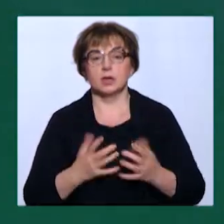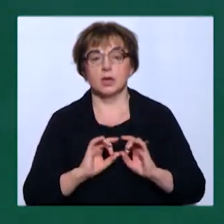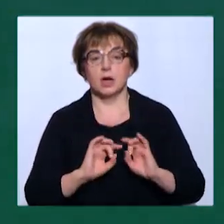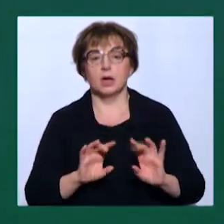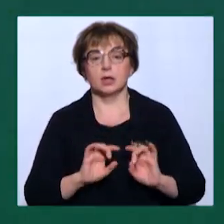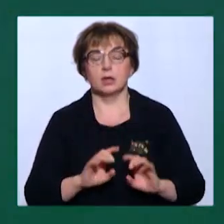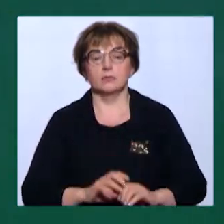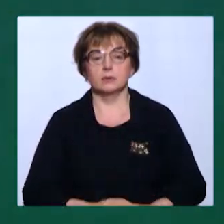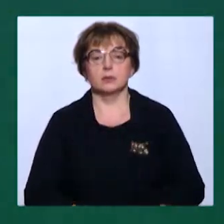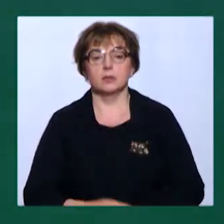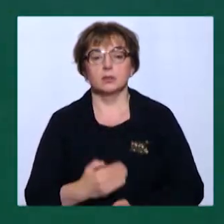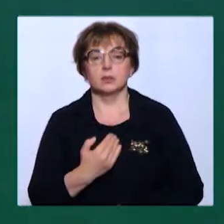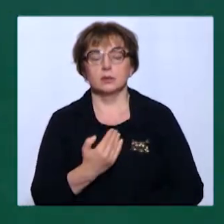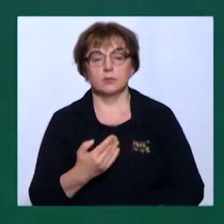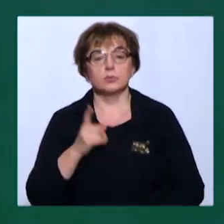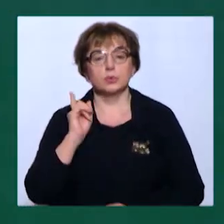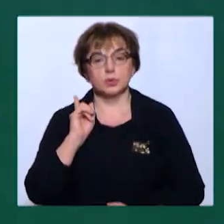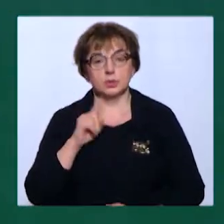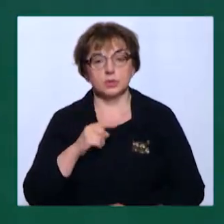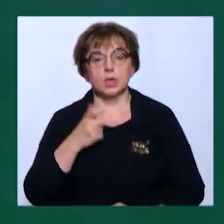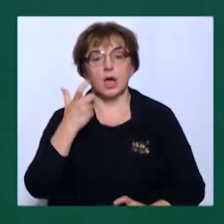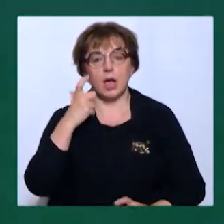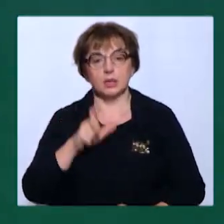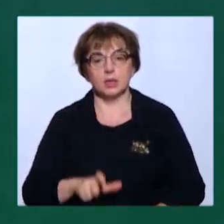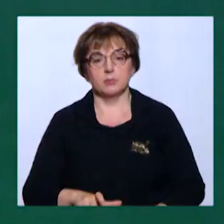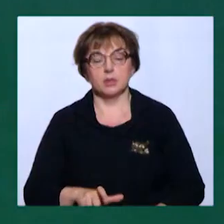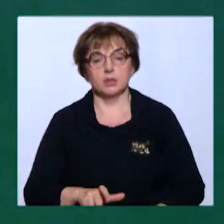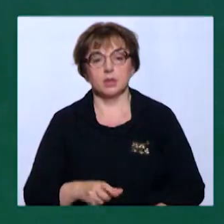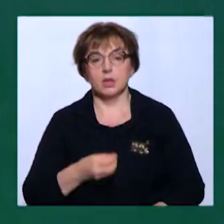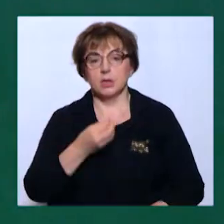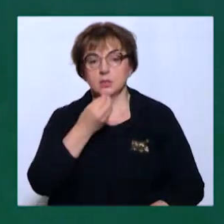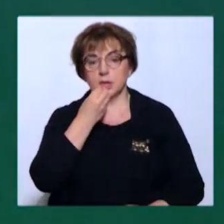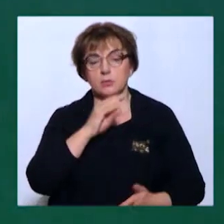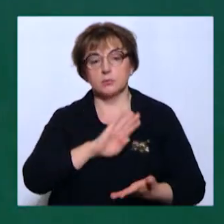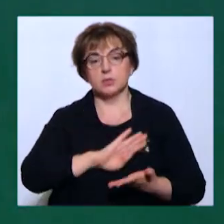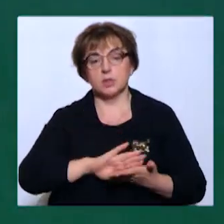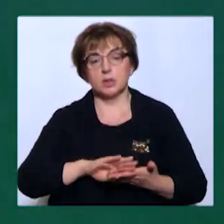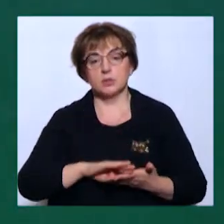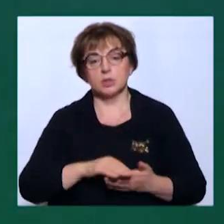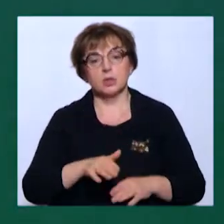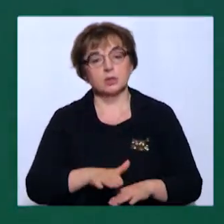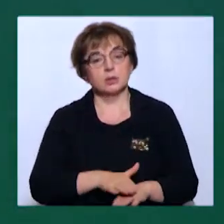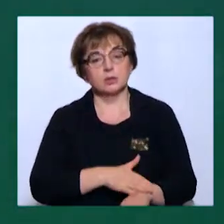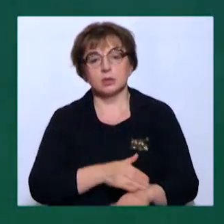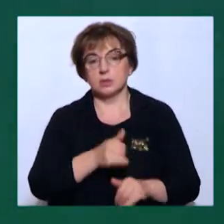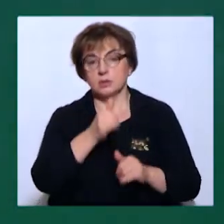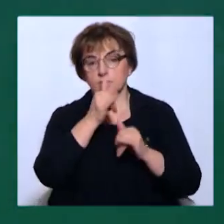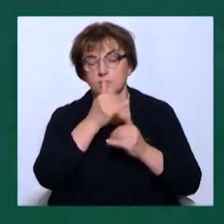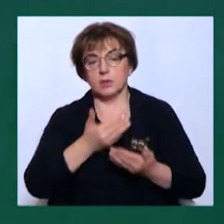ალბათ უკვე ცნობილია, რომ ადამიანი საკვების გარეშე დიდხანს ვერ